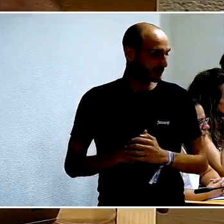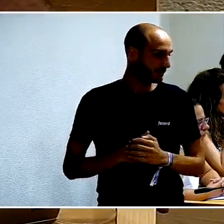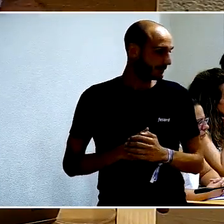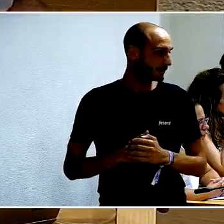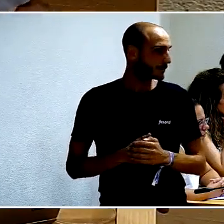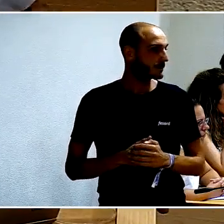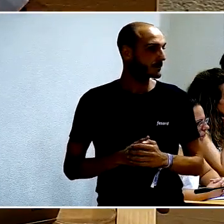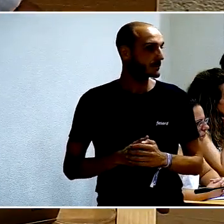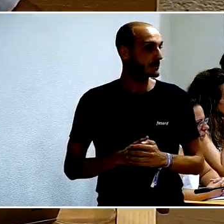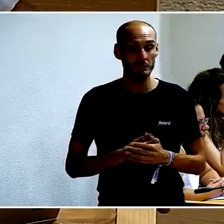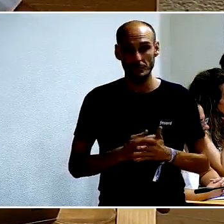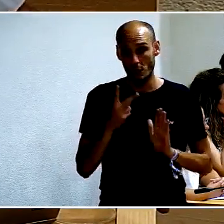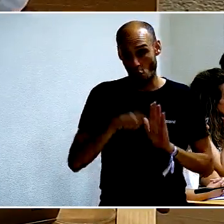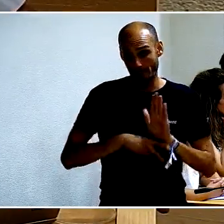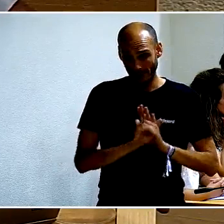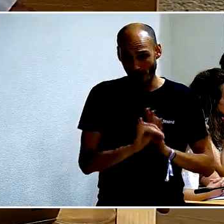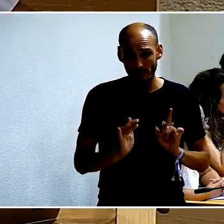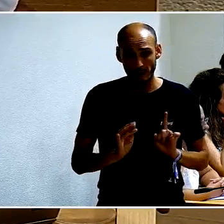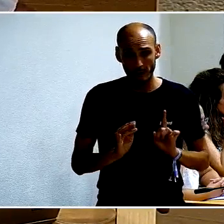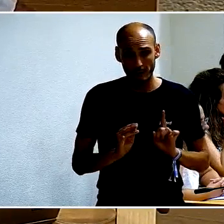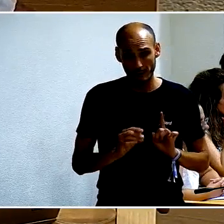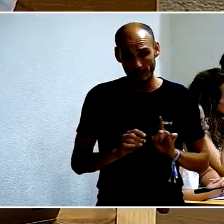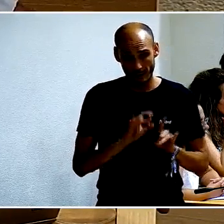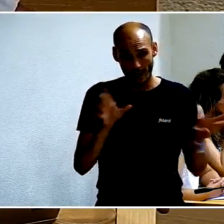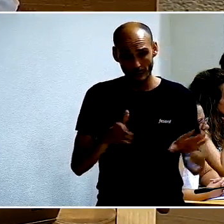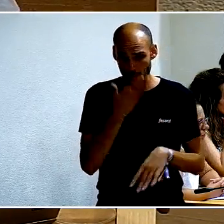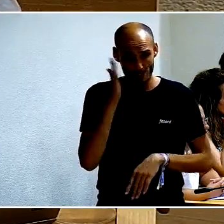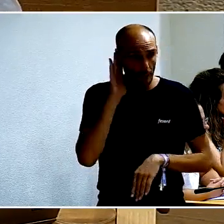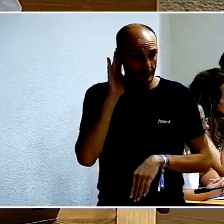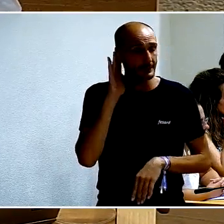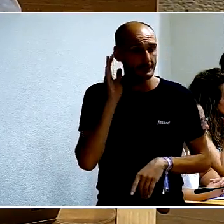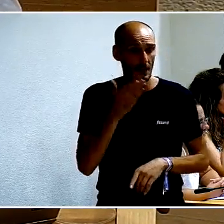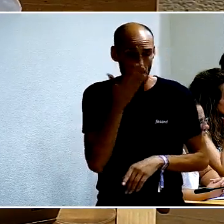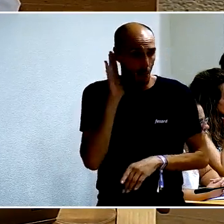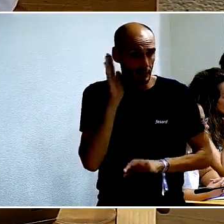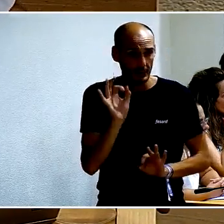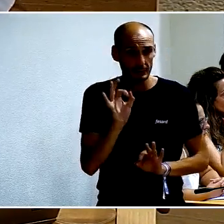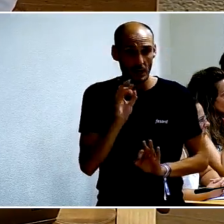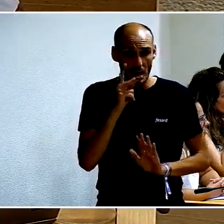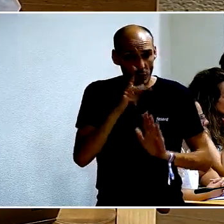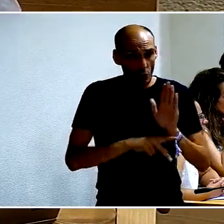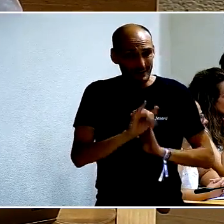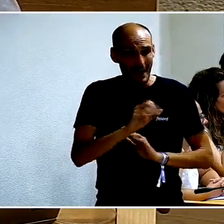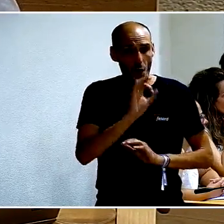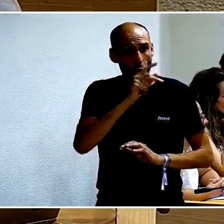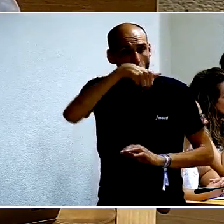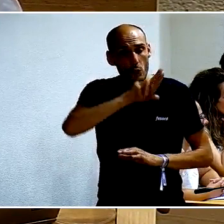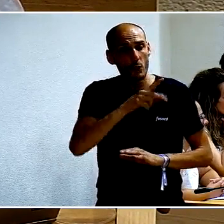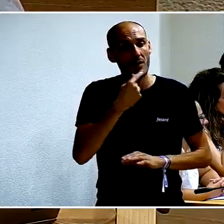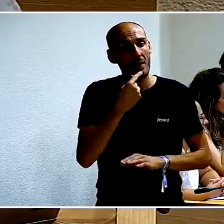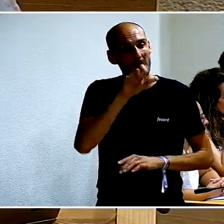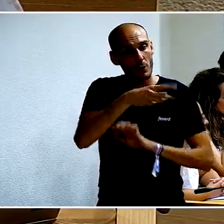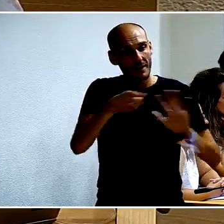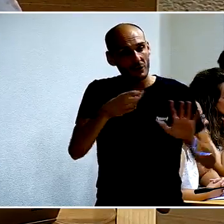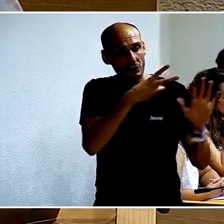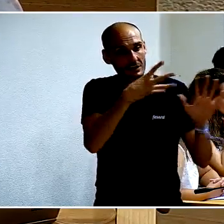I n'hi ha normes, és que després som uns hipòcrites, perquè n'hi ha normes a la ONU. En 1975 ja ens